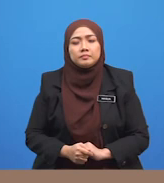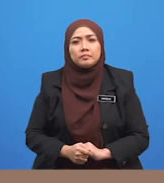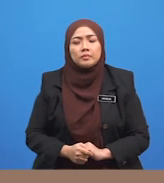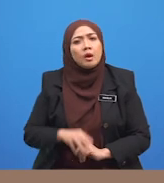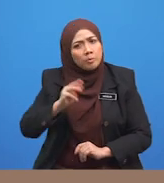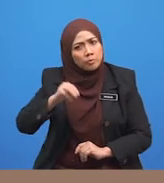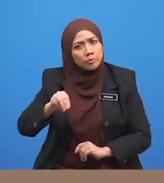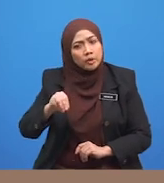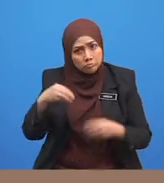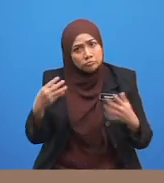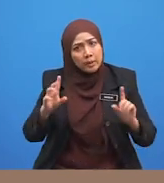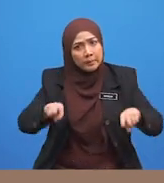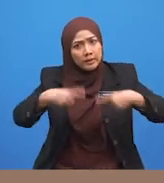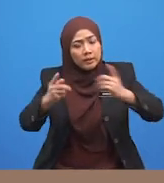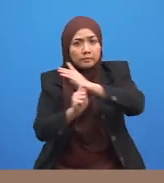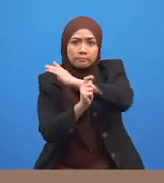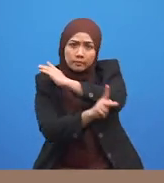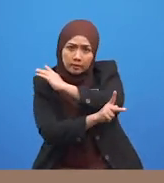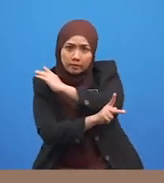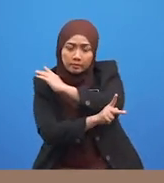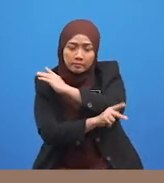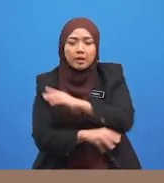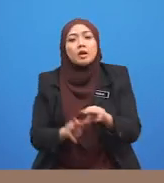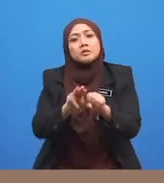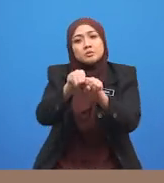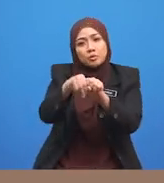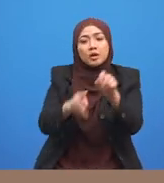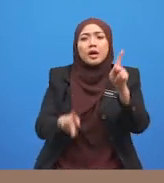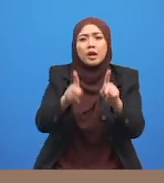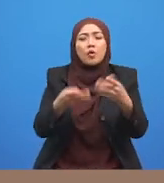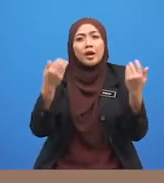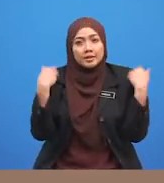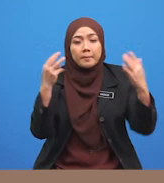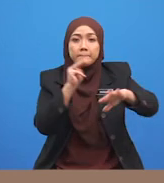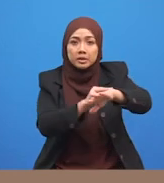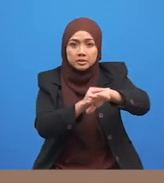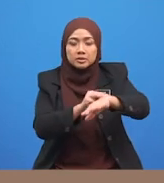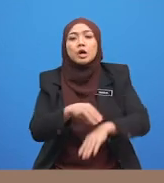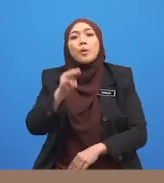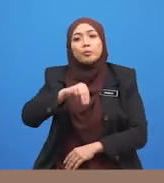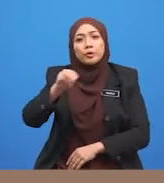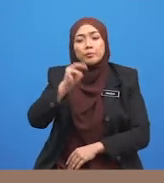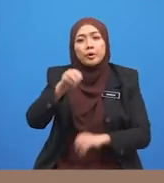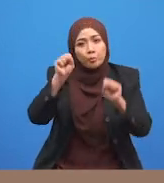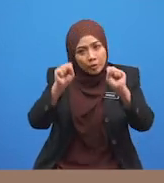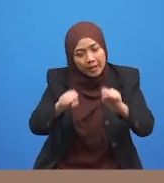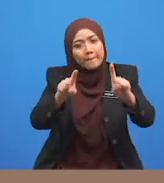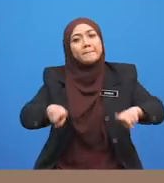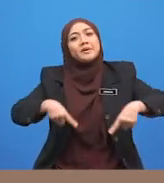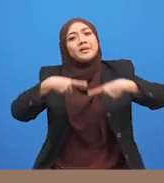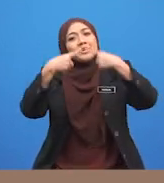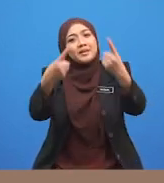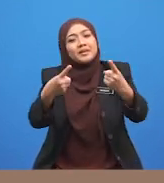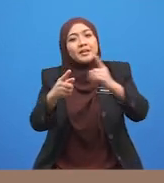Pernahkah anda ke sana? Semoga jika ada kesempatan, murid-murid akan berpeluang untuk ke sana